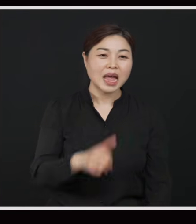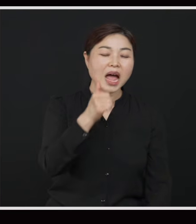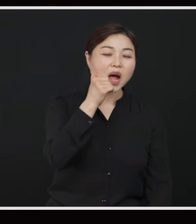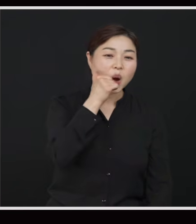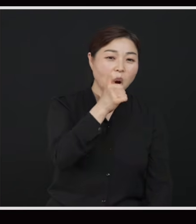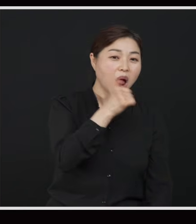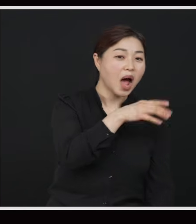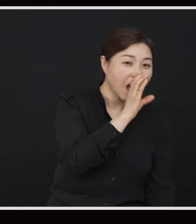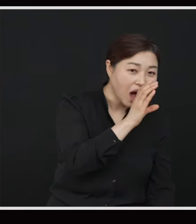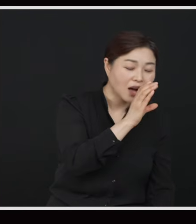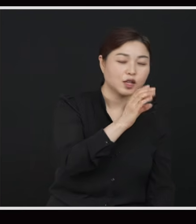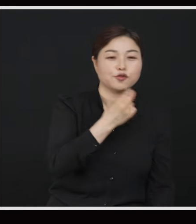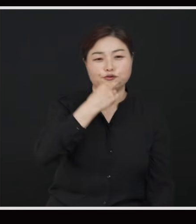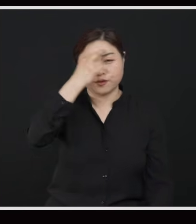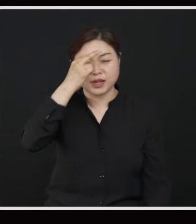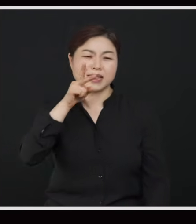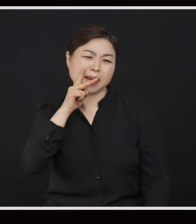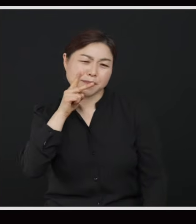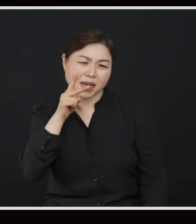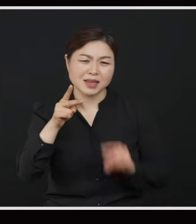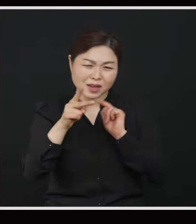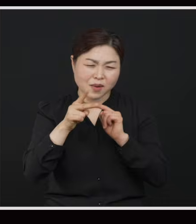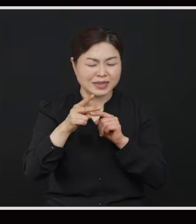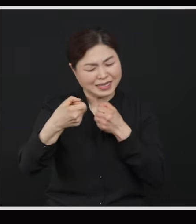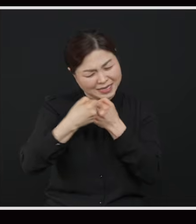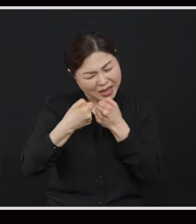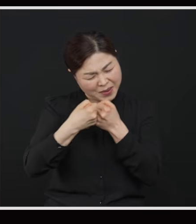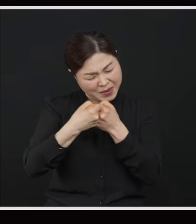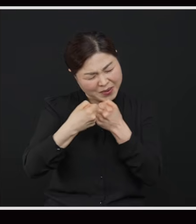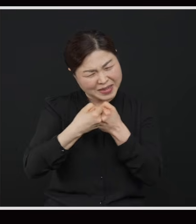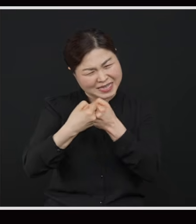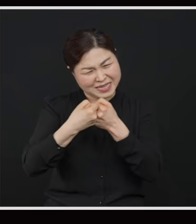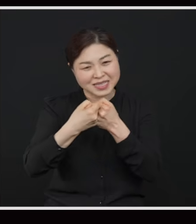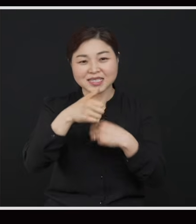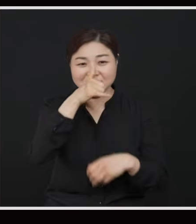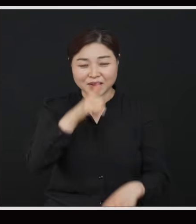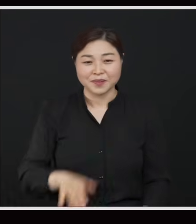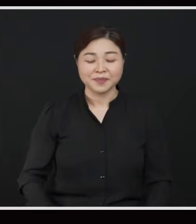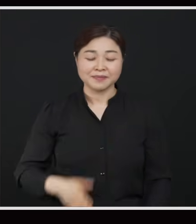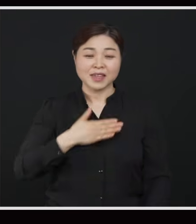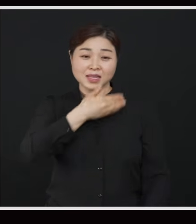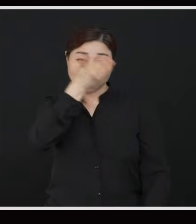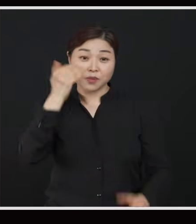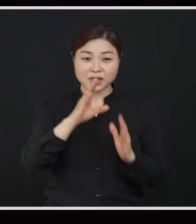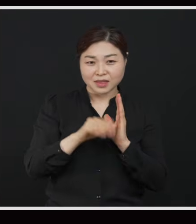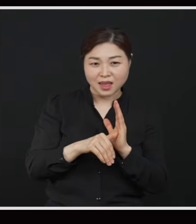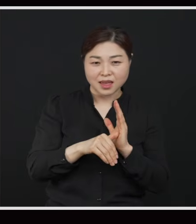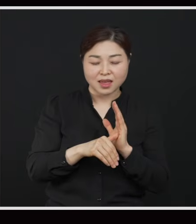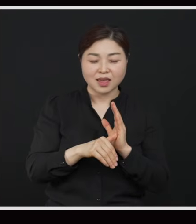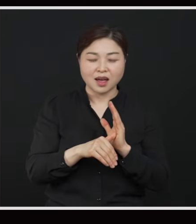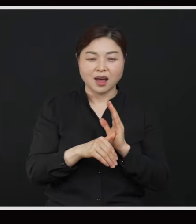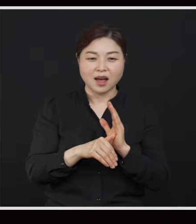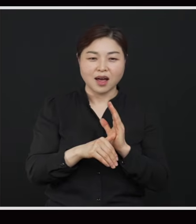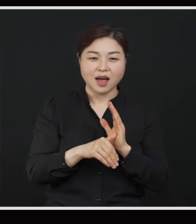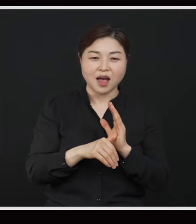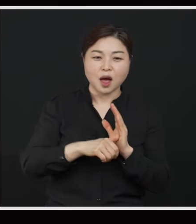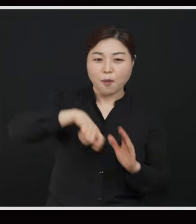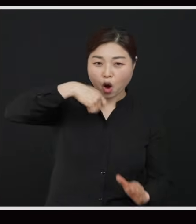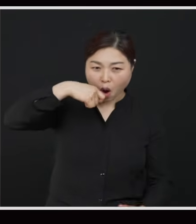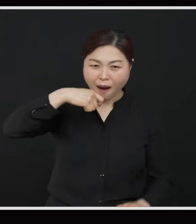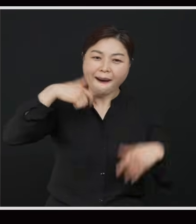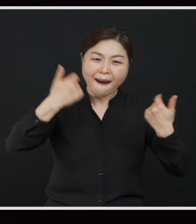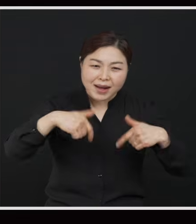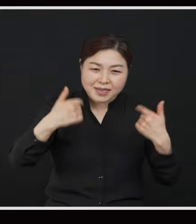이런 거하고 사투를 하는 거예요. 근데요, 제가 젊었을 때 한때 식사 때마다